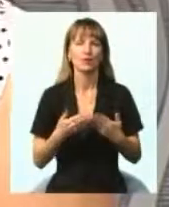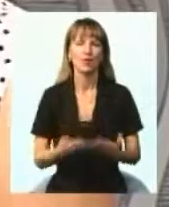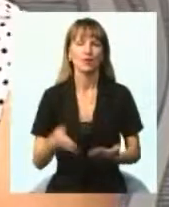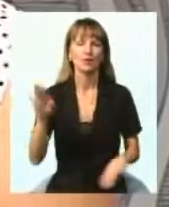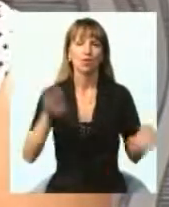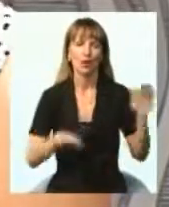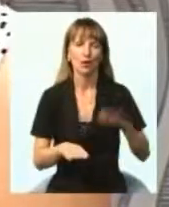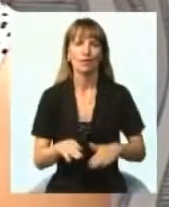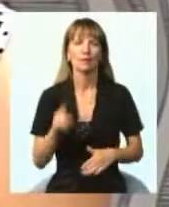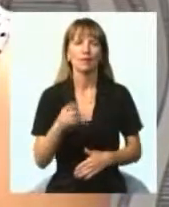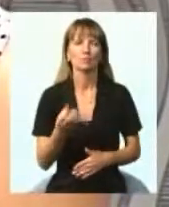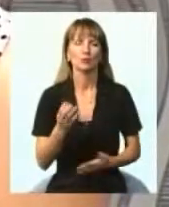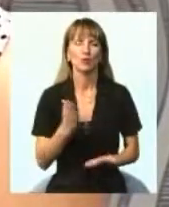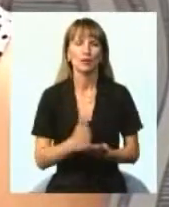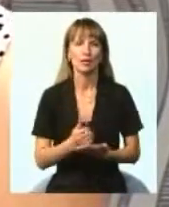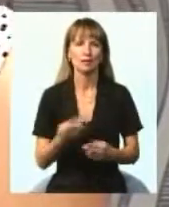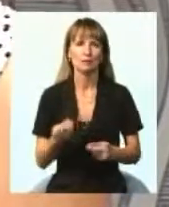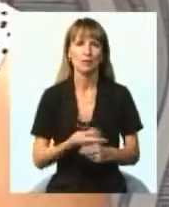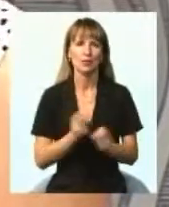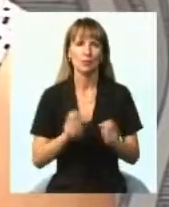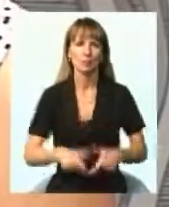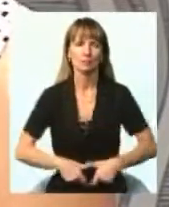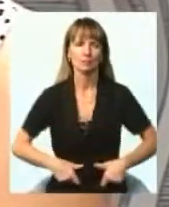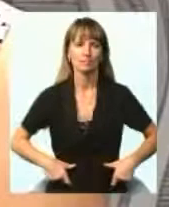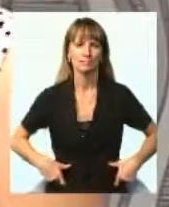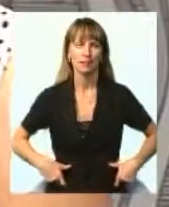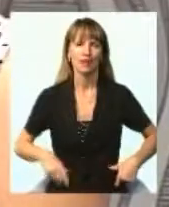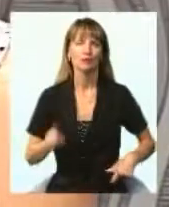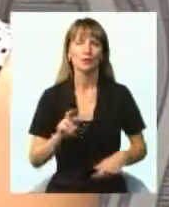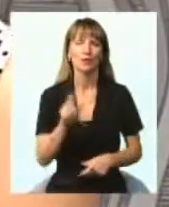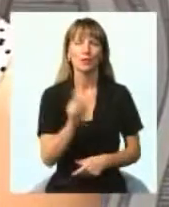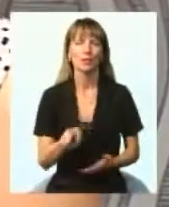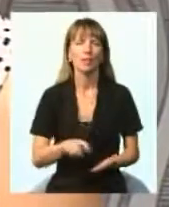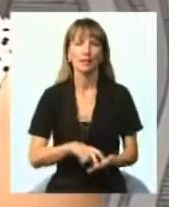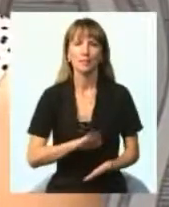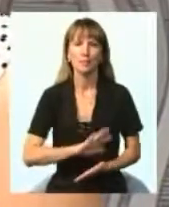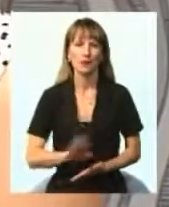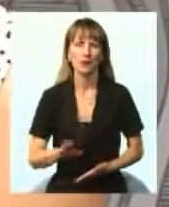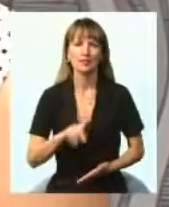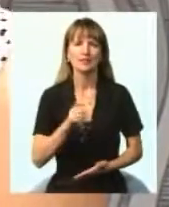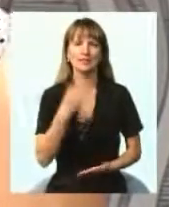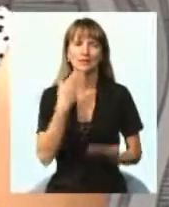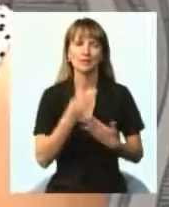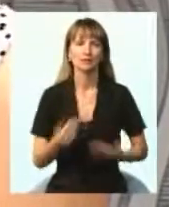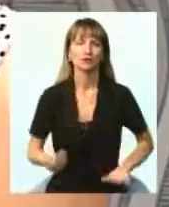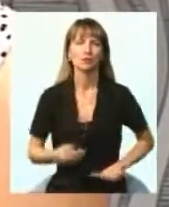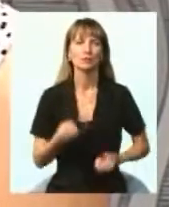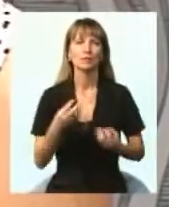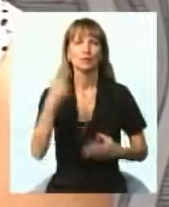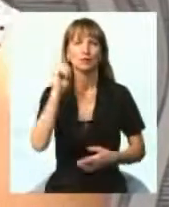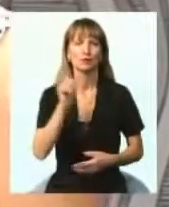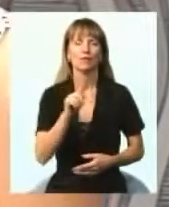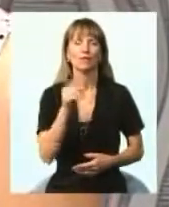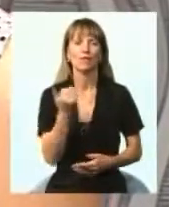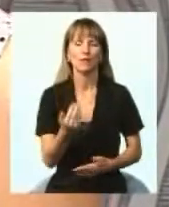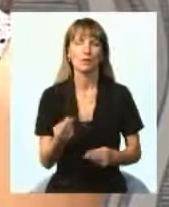то, мабуть, там ж і паски безпеки є спеціальні, да? Щоб люди просто не боялися за своє життя, а просто знали, що вони в безпеці